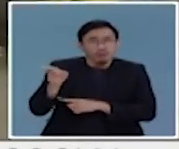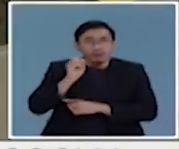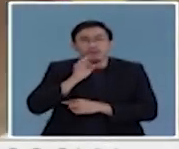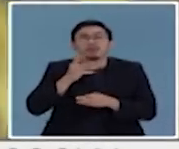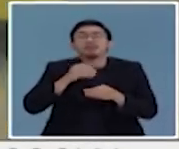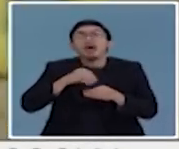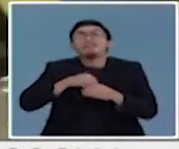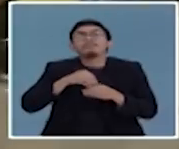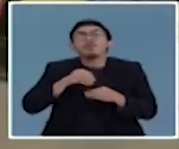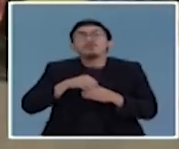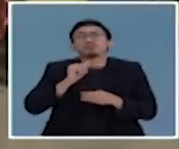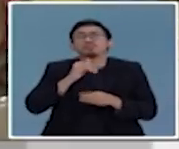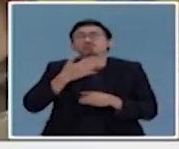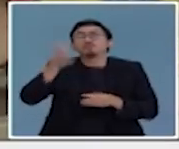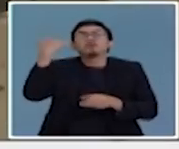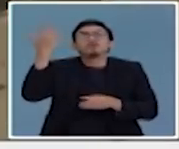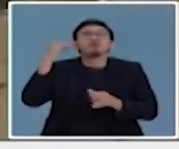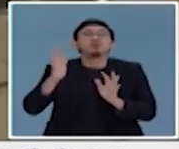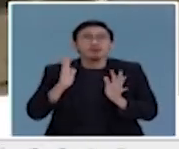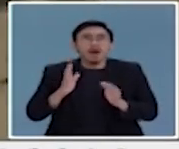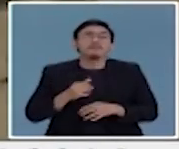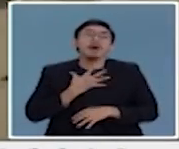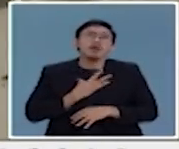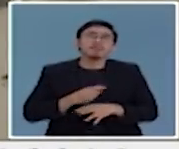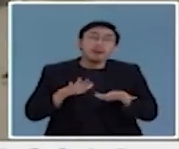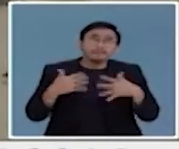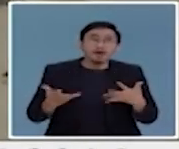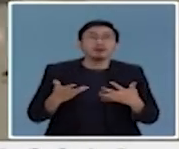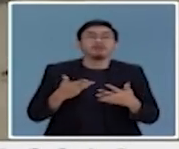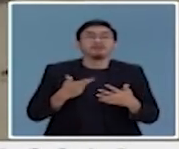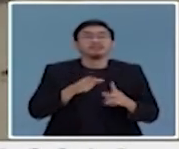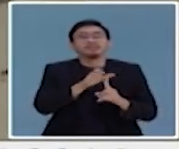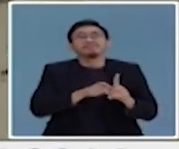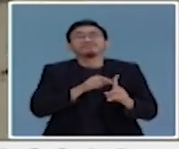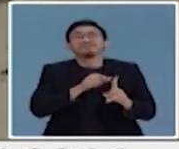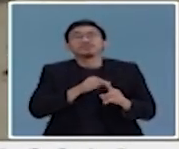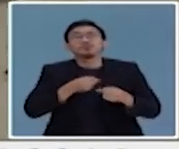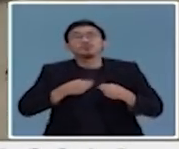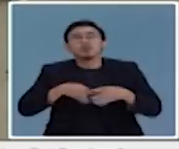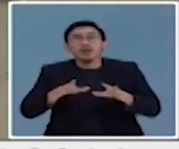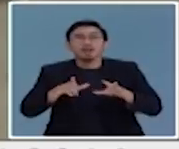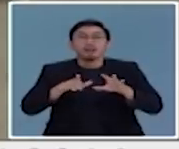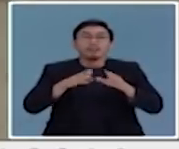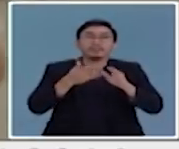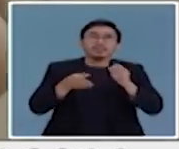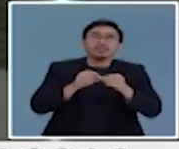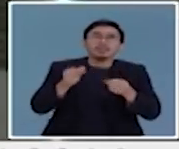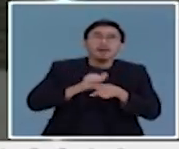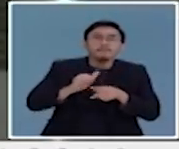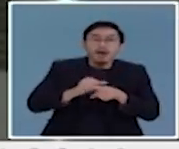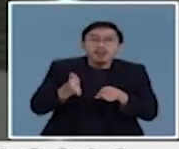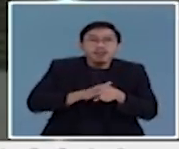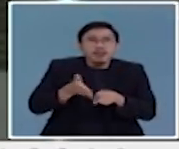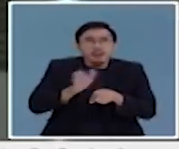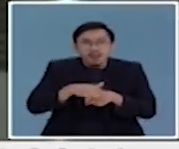mereka. Maklum, dari penghasilan berjualan keliling dan tambal ban, seringkali tak banyak yang bisa mereka sisihkan. Apalagi